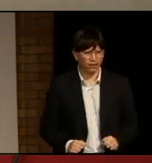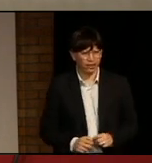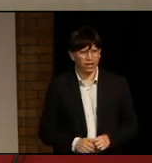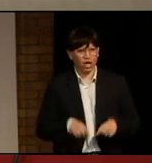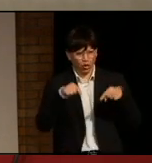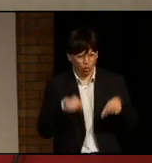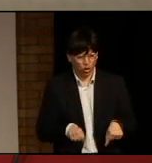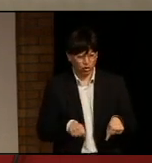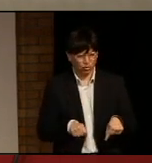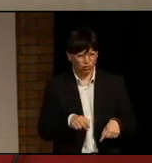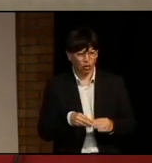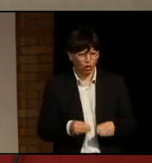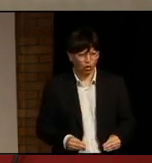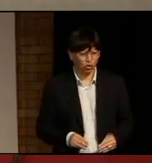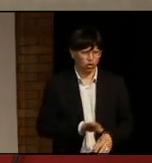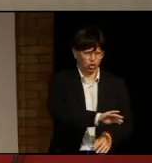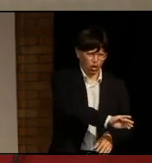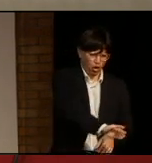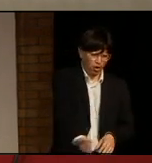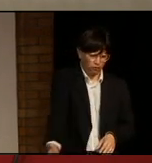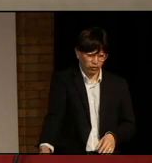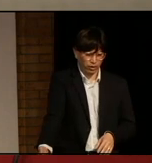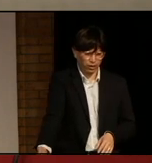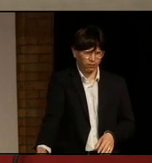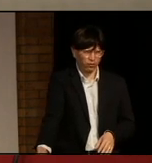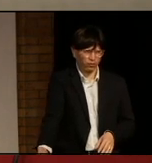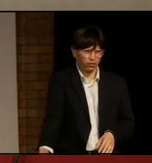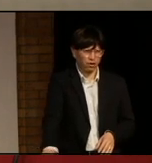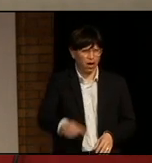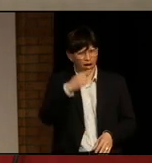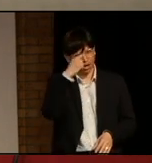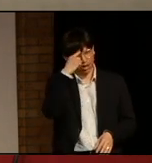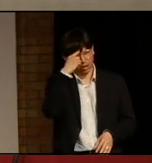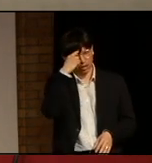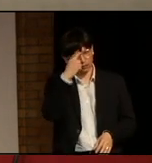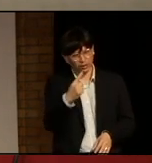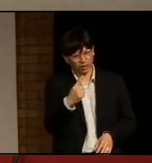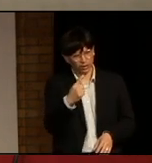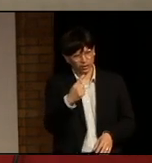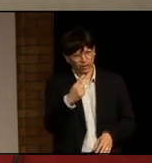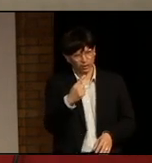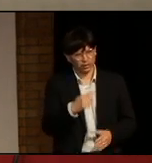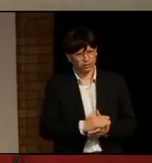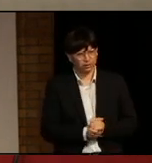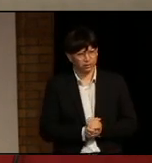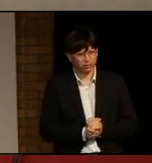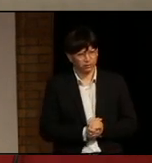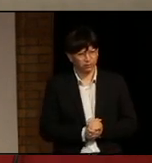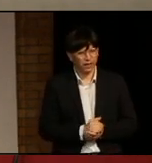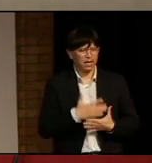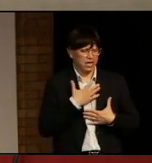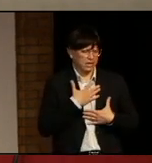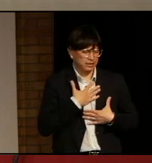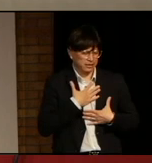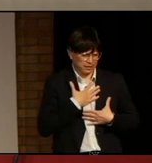questo Mod come dicevo noi abbandoniamo la la la mentalità pietistica o compassionevole e sentiamo